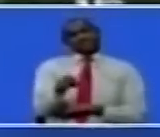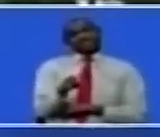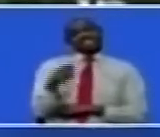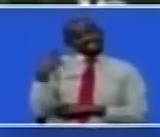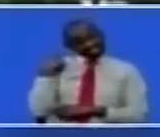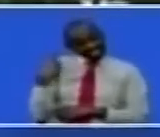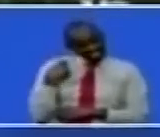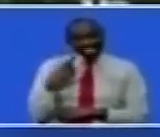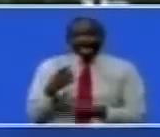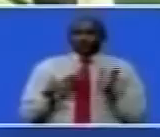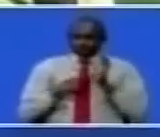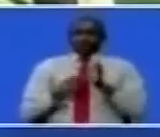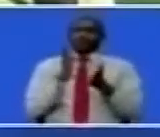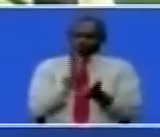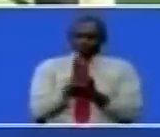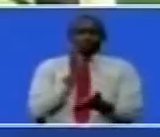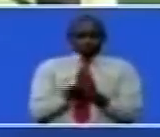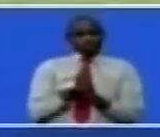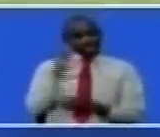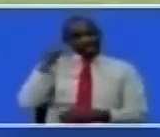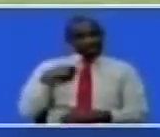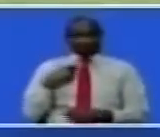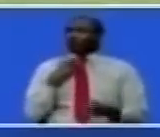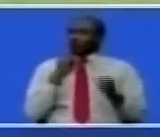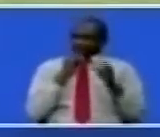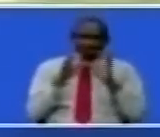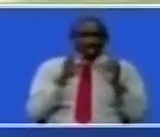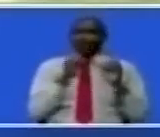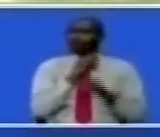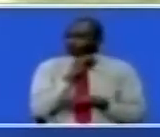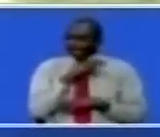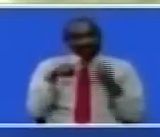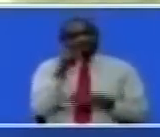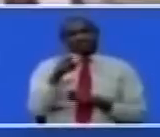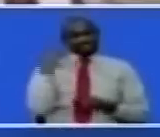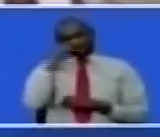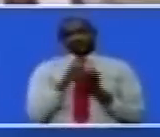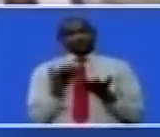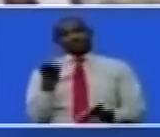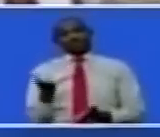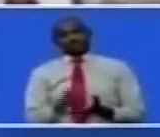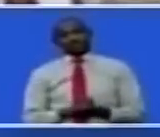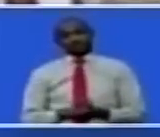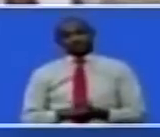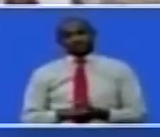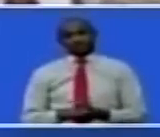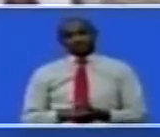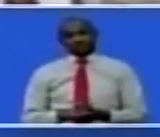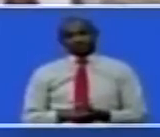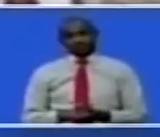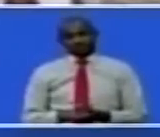ndicho kimesababisha mdahalo mkali kutoka kwa Wakenya kwenye mitandao ya kijamii. Inafanya vitu zorozoro watu